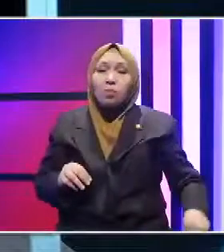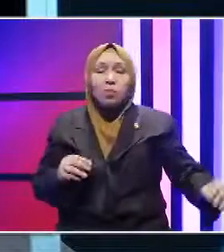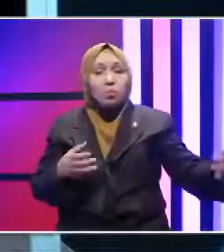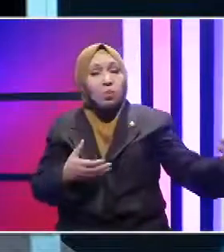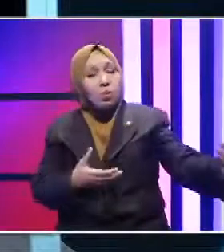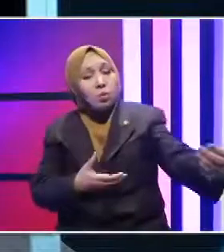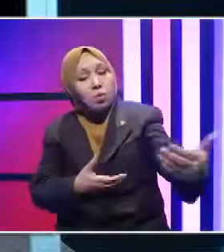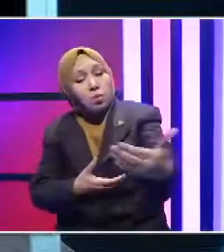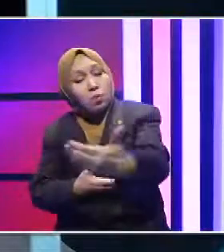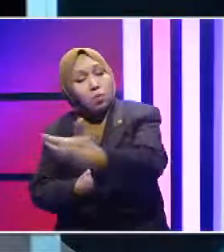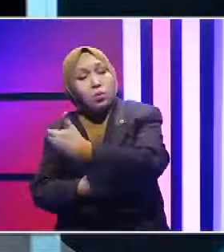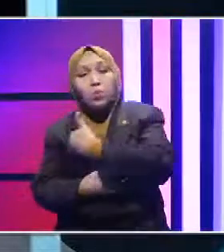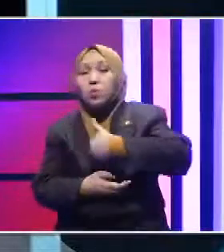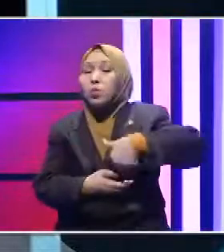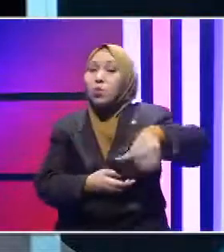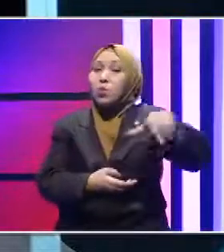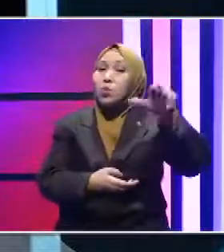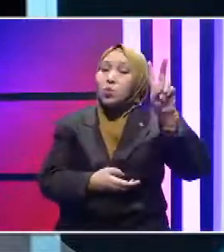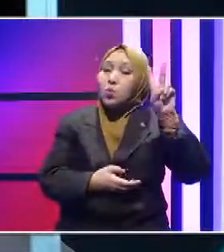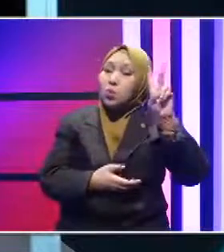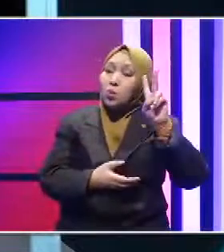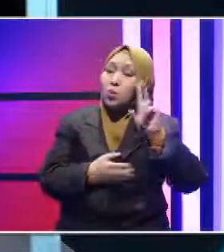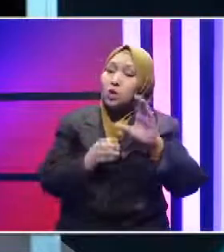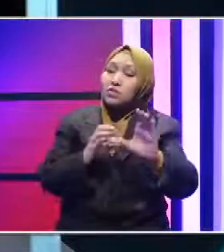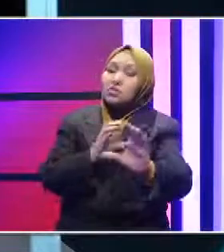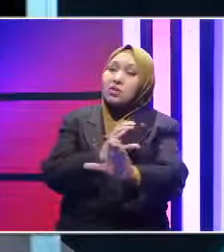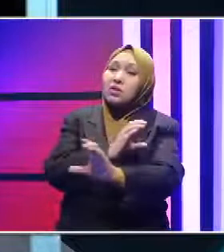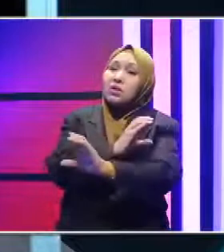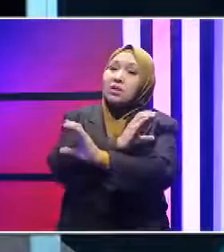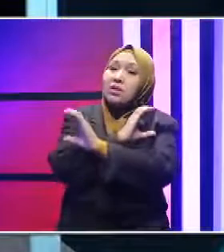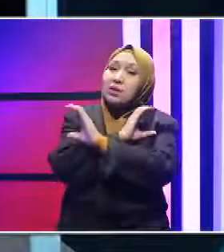mengumpul dua cinta,